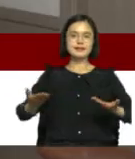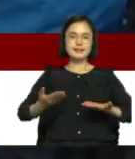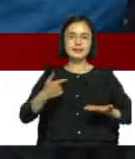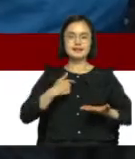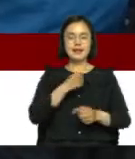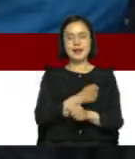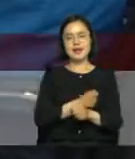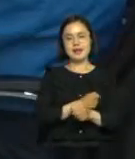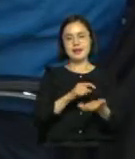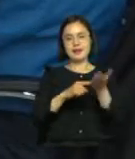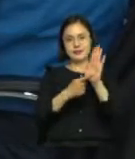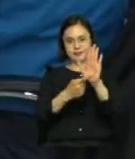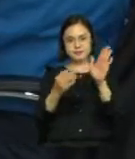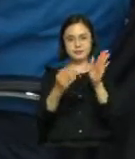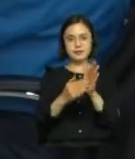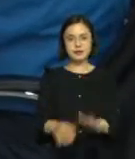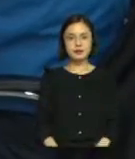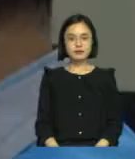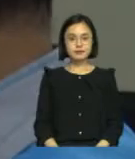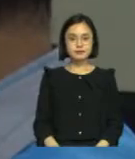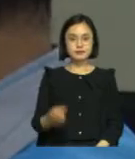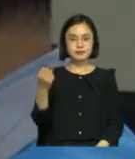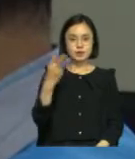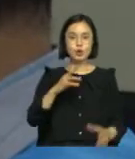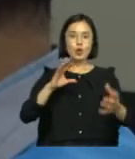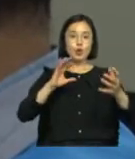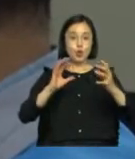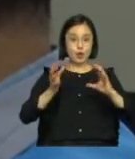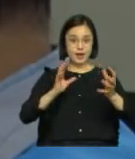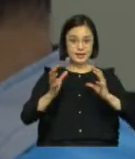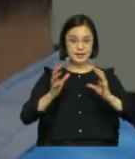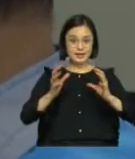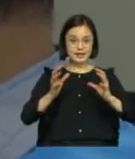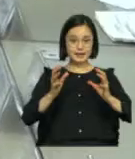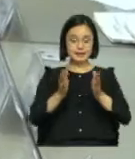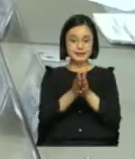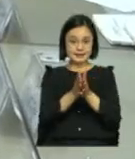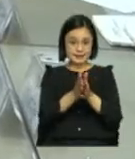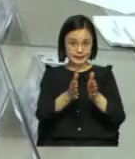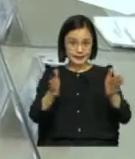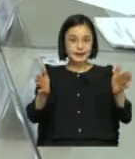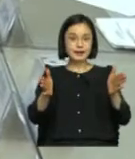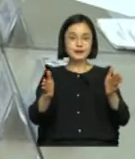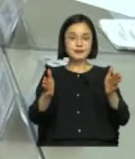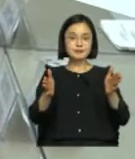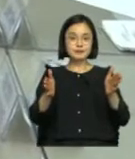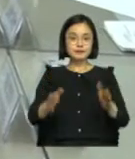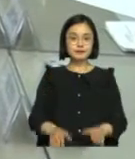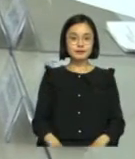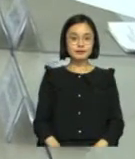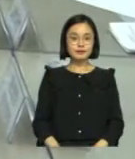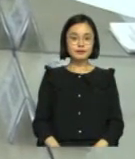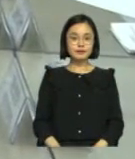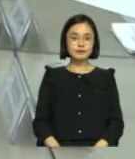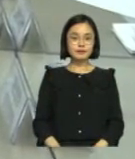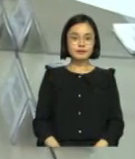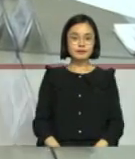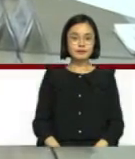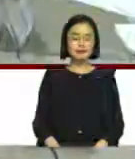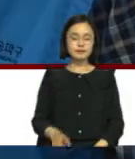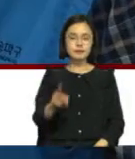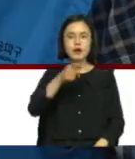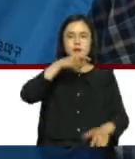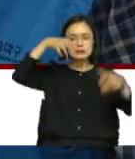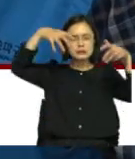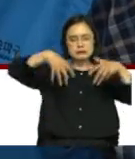것입니다. 이후 수방대책 회의를 주관하며 공식 첫 일정을 소화했습니다. 박 구청장은 유관 부서로부터 호우 상황과 피해